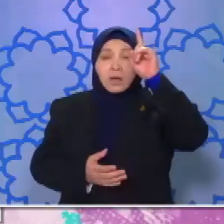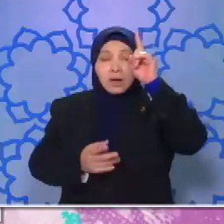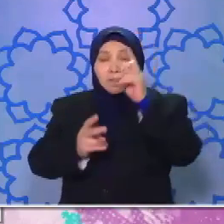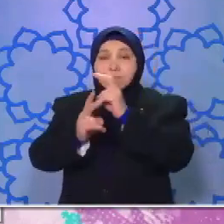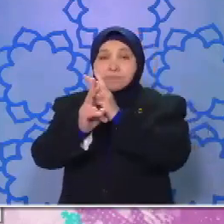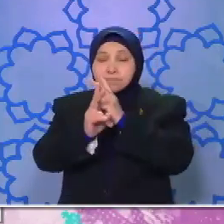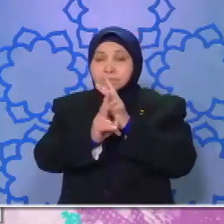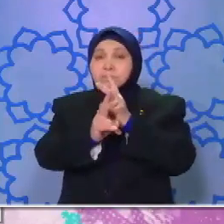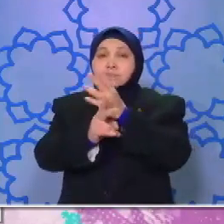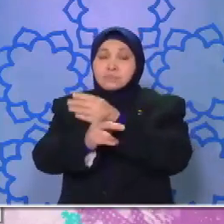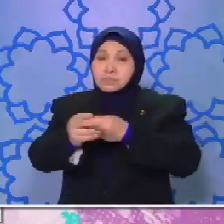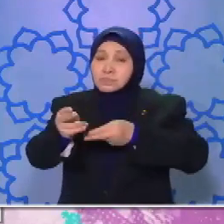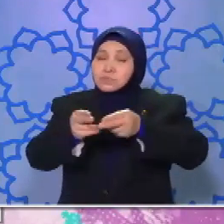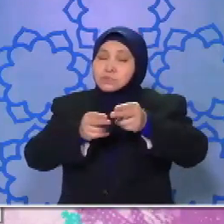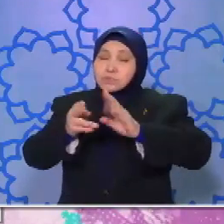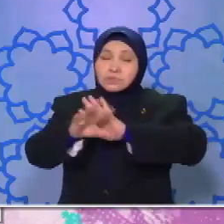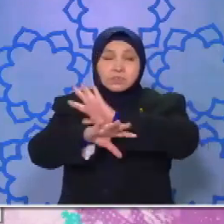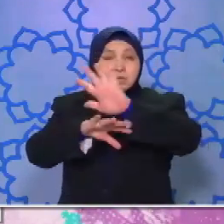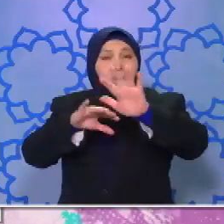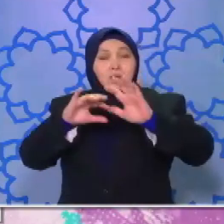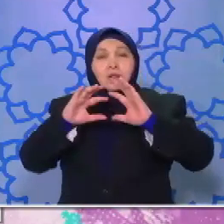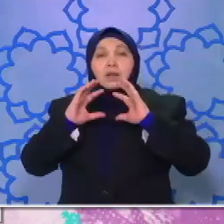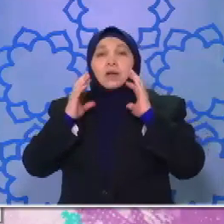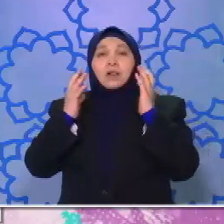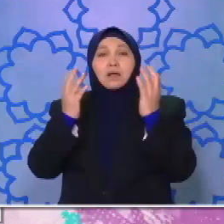الحمد لله رب